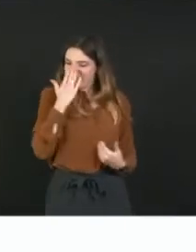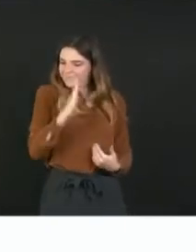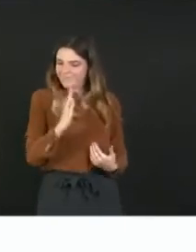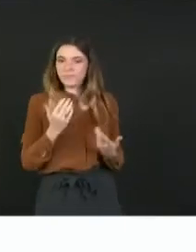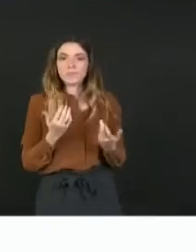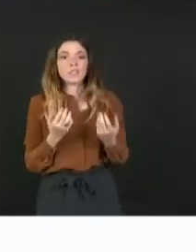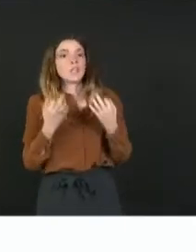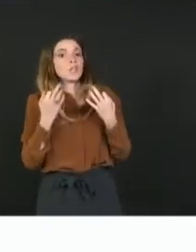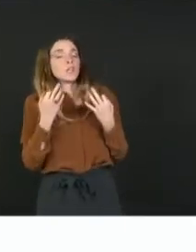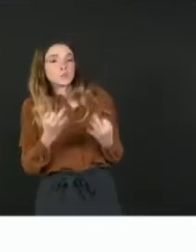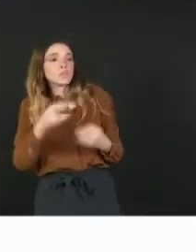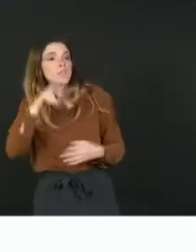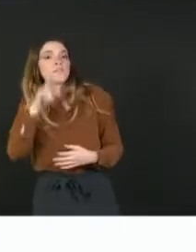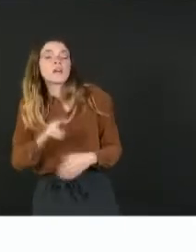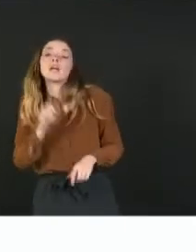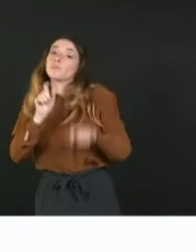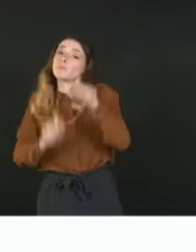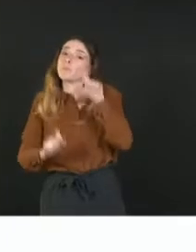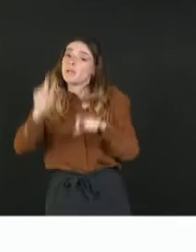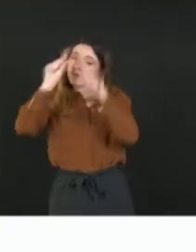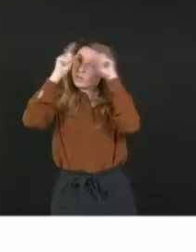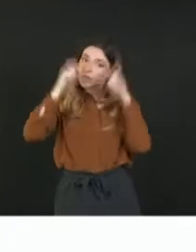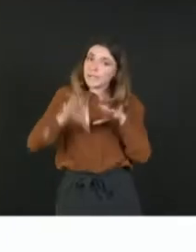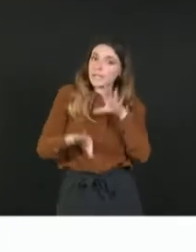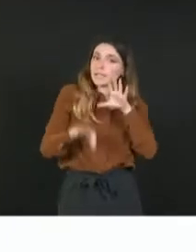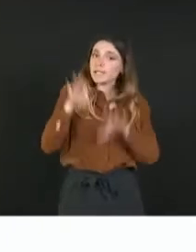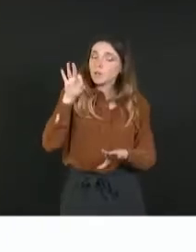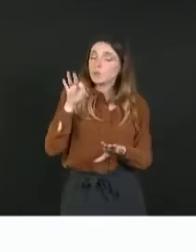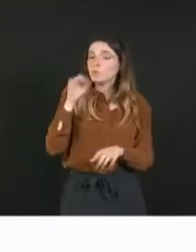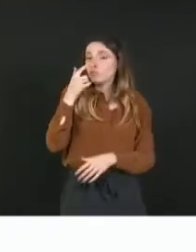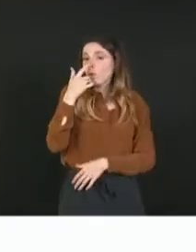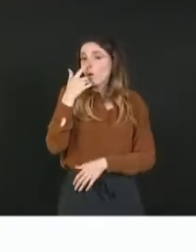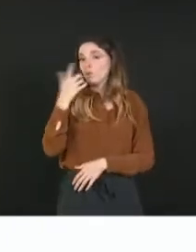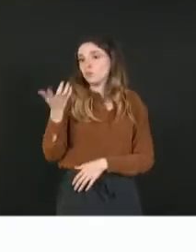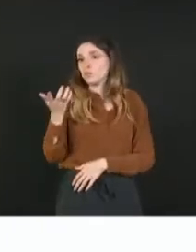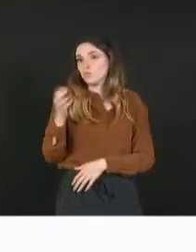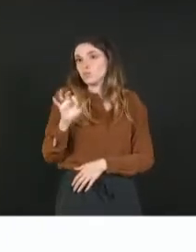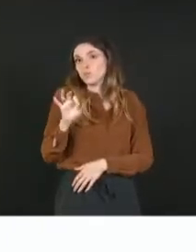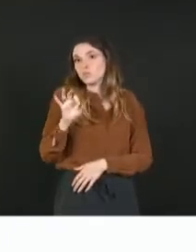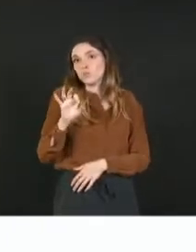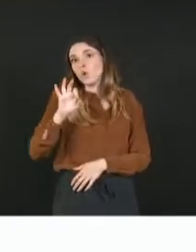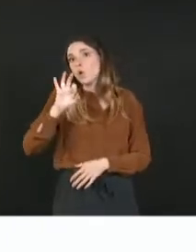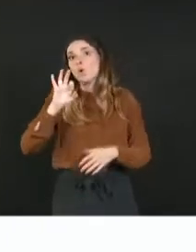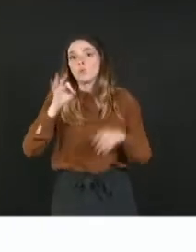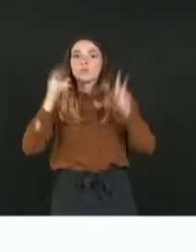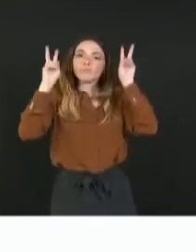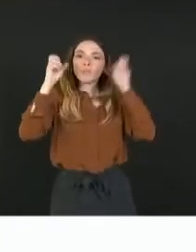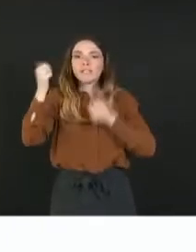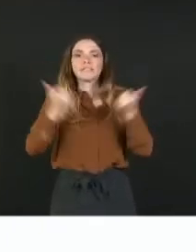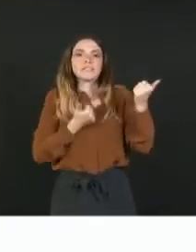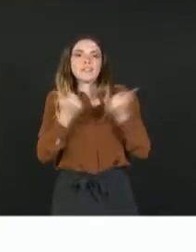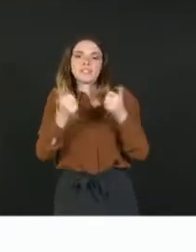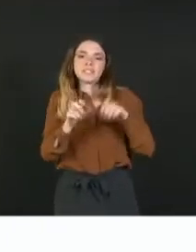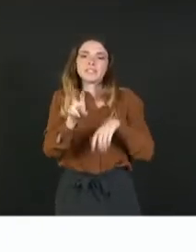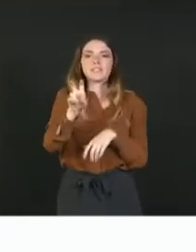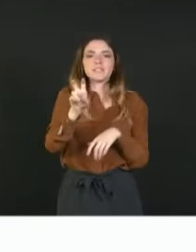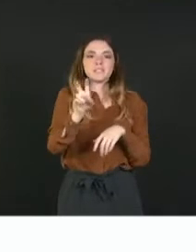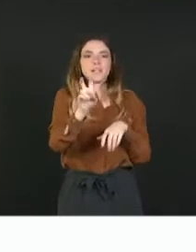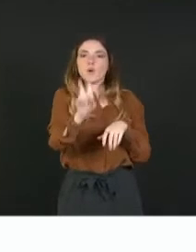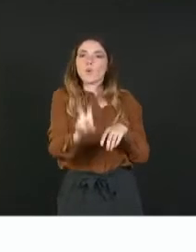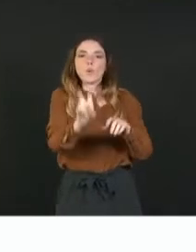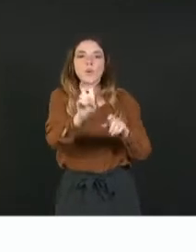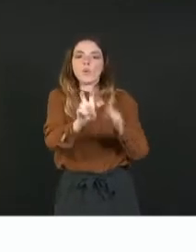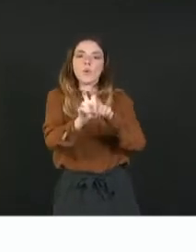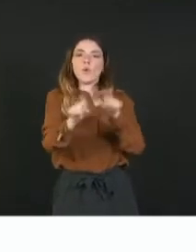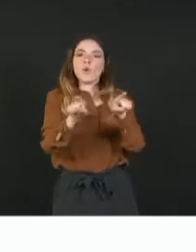départ de l'action des élus aujourd'hui, c'est qu'on a conscience de ça. Effectivement, cette idée de service écosystémique, que la nature nous rend des services, elle